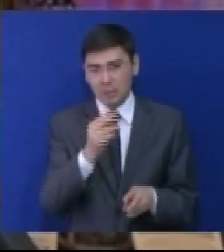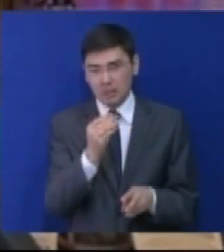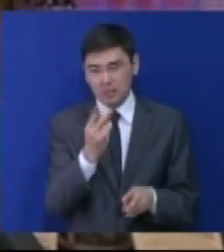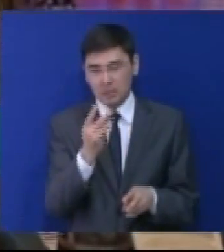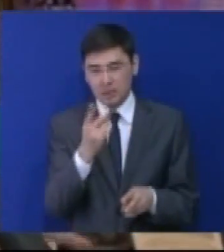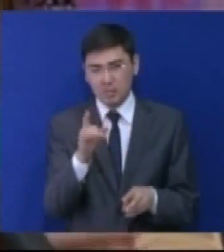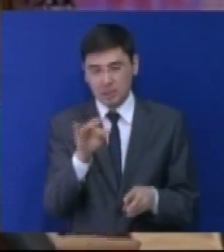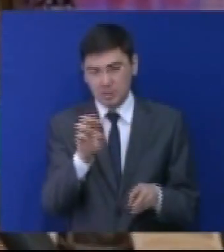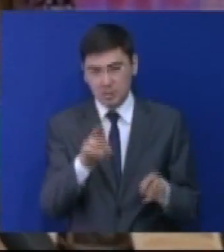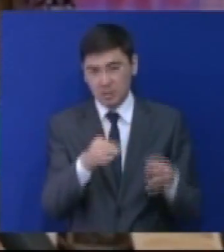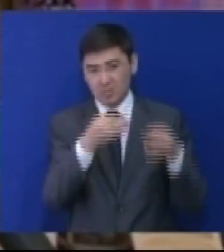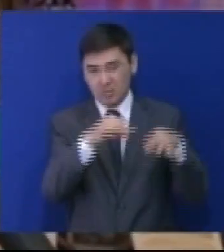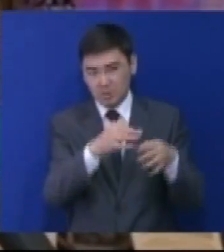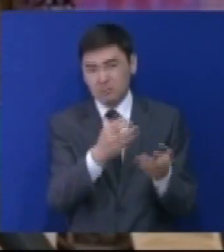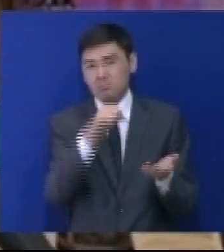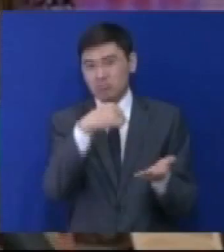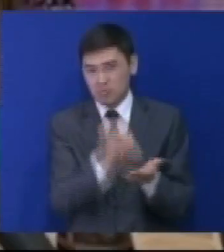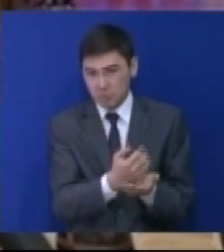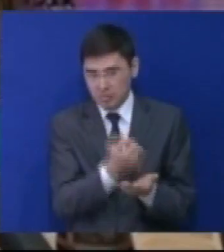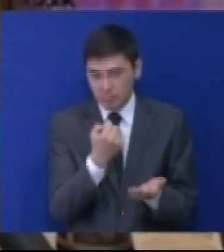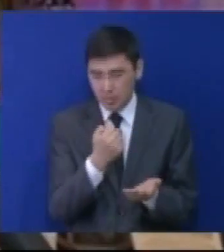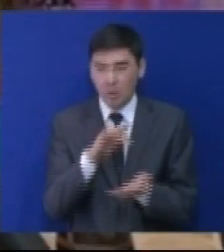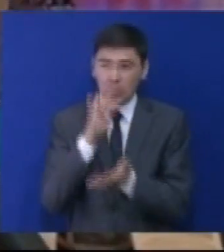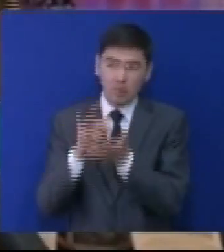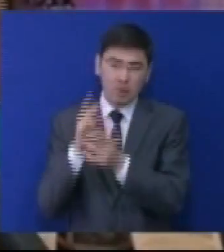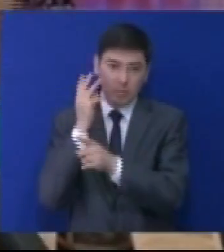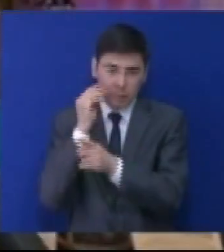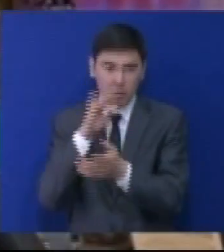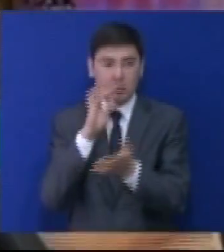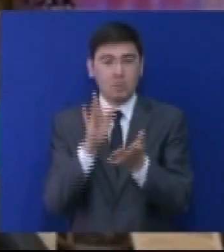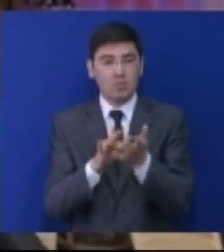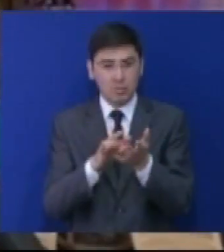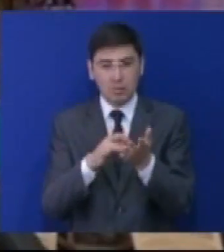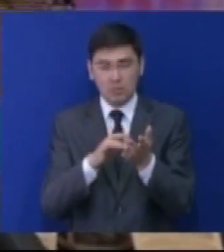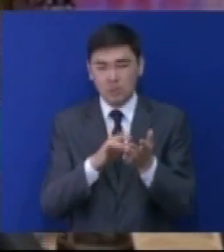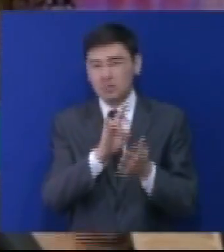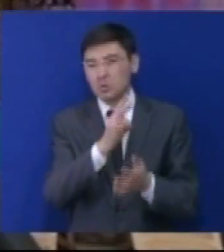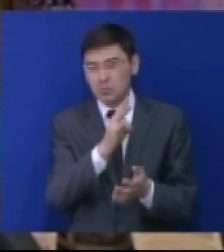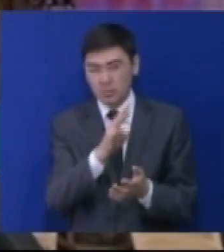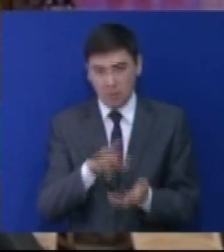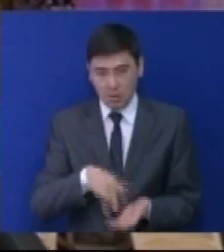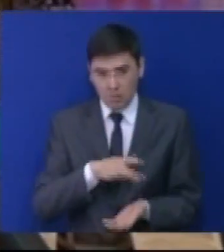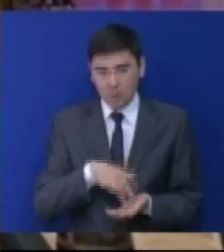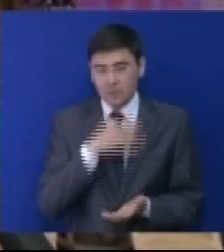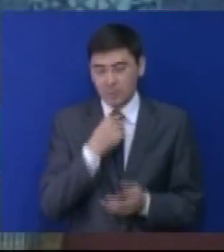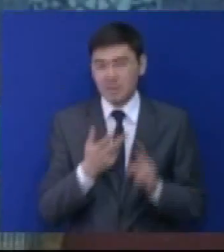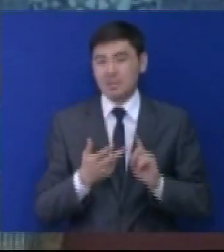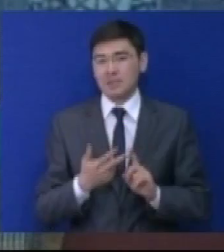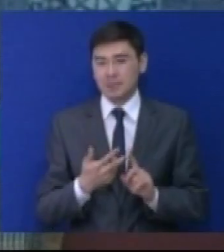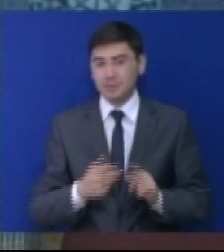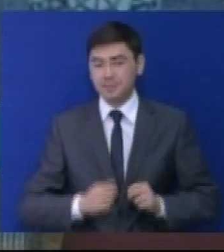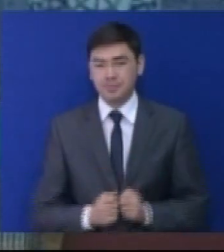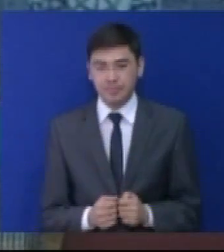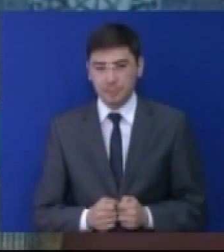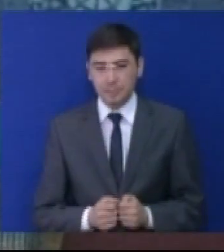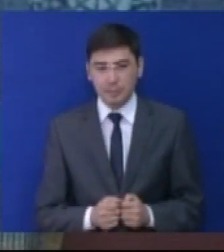бойынша өткізіледі. Ал Қазақстанда Астанамыз бен Алматыда өтеді. Семей конференцияға лицензия алған үшінші қала.